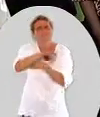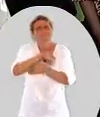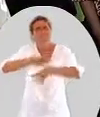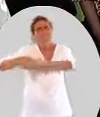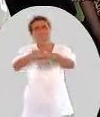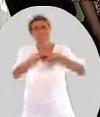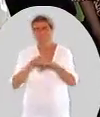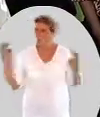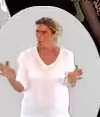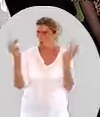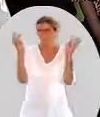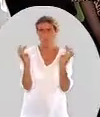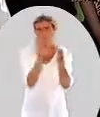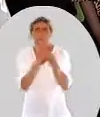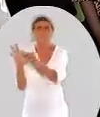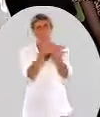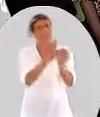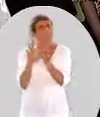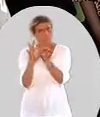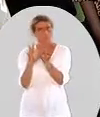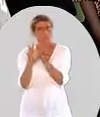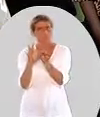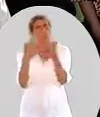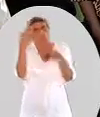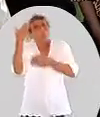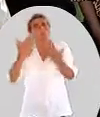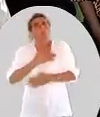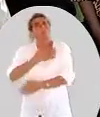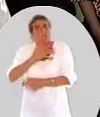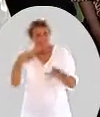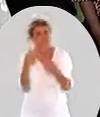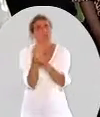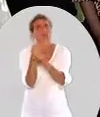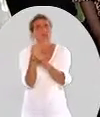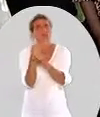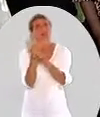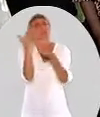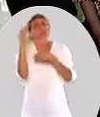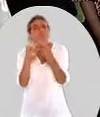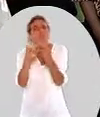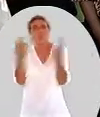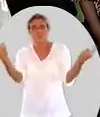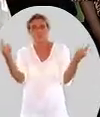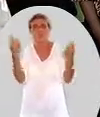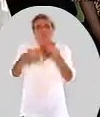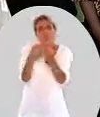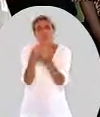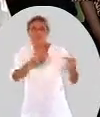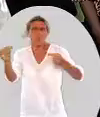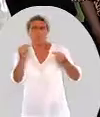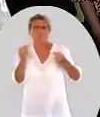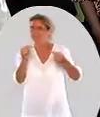quand c'est le seul moyen de faire jouer nos atouts rien ne se fera dans la division et la